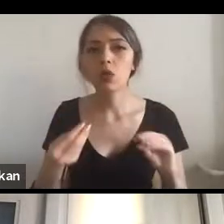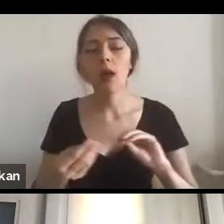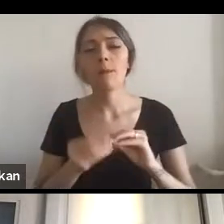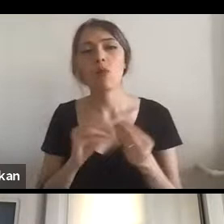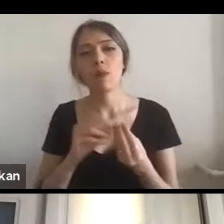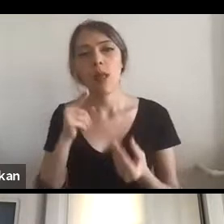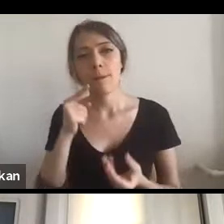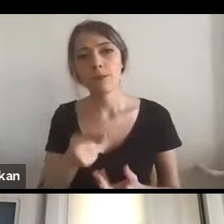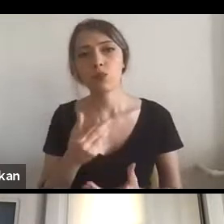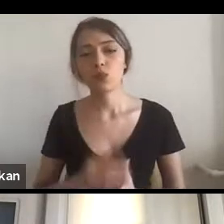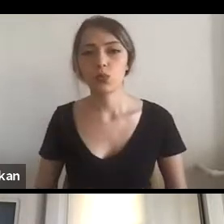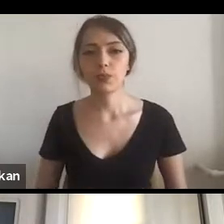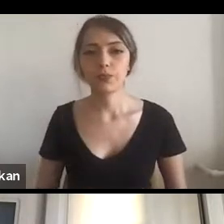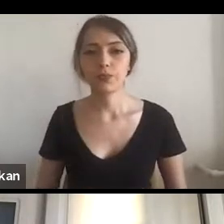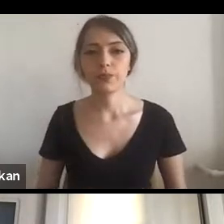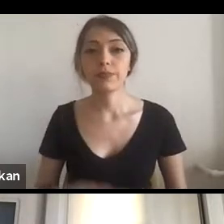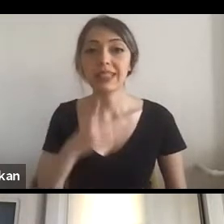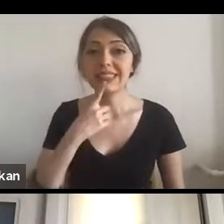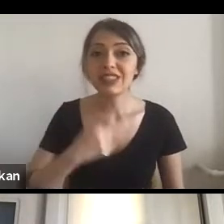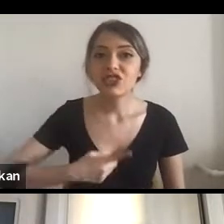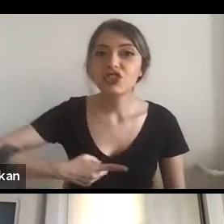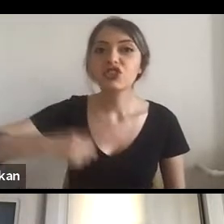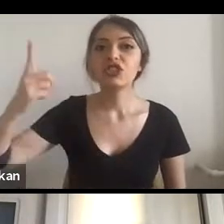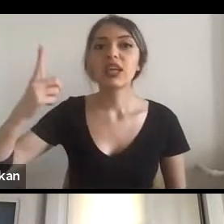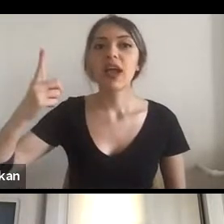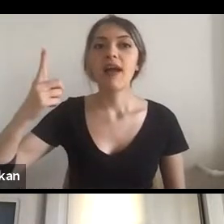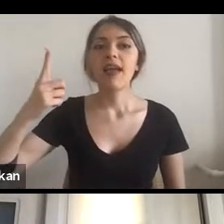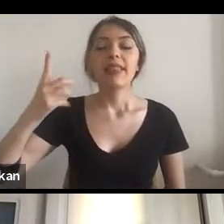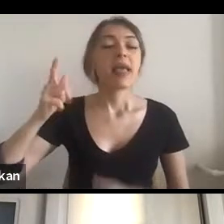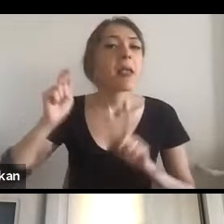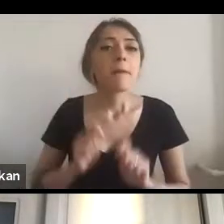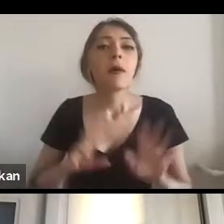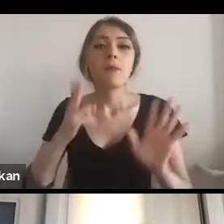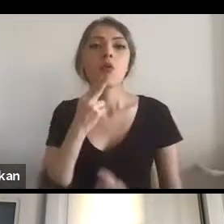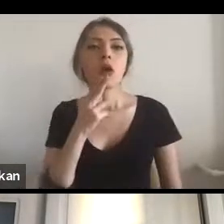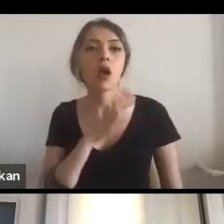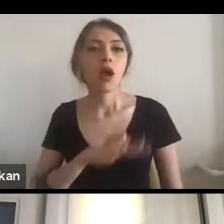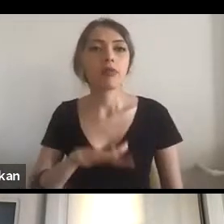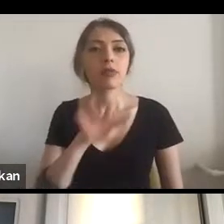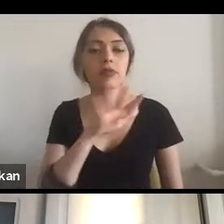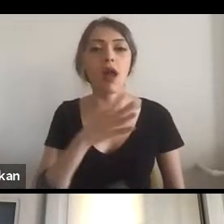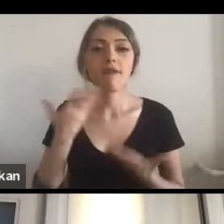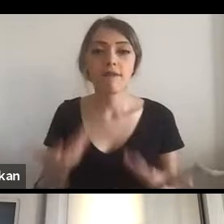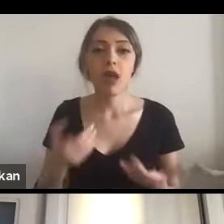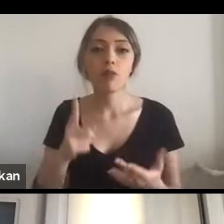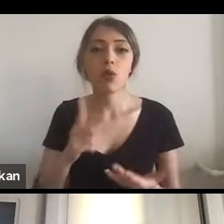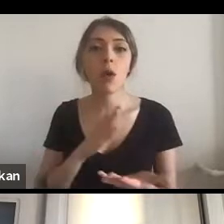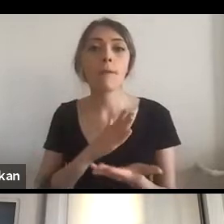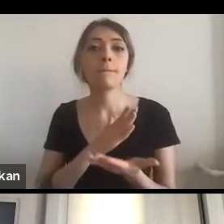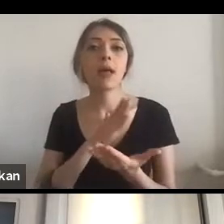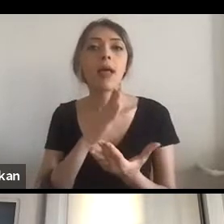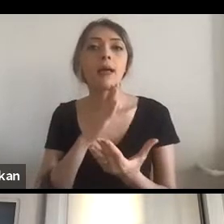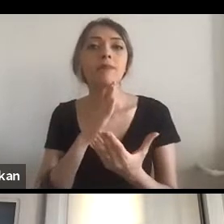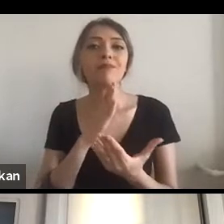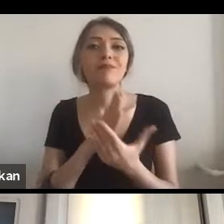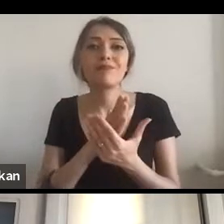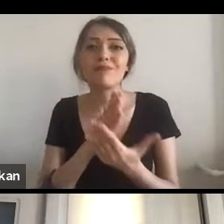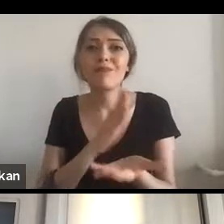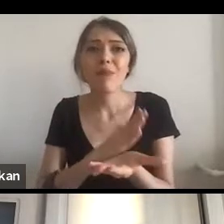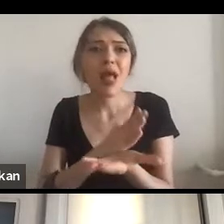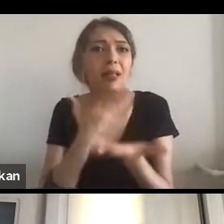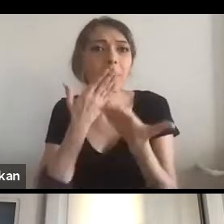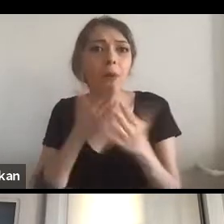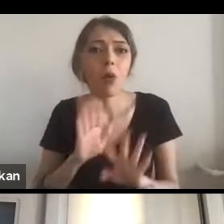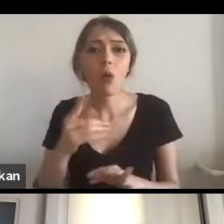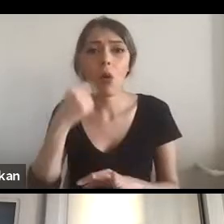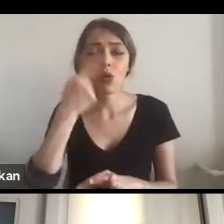Zaten şikayet dahi kadınların edemiyor olması ve bu belgesiz bir durum. O nedenle sadece bizim için